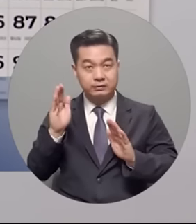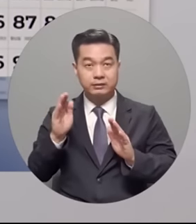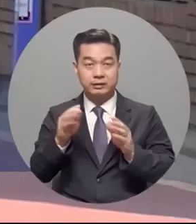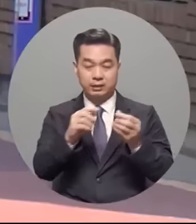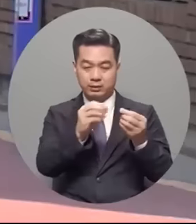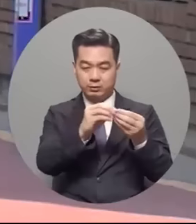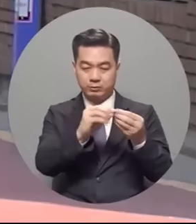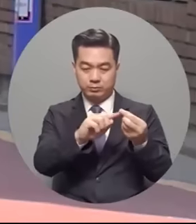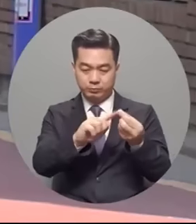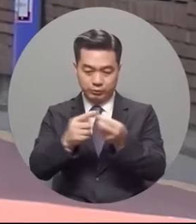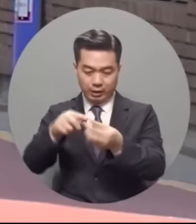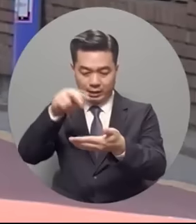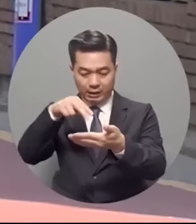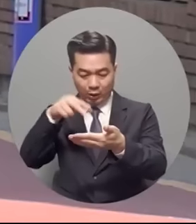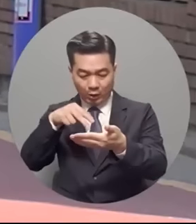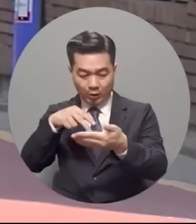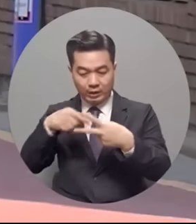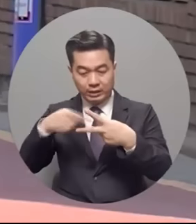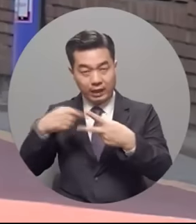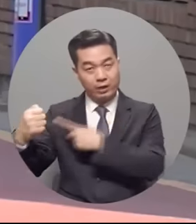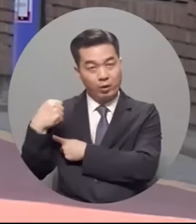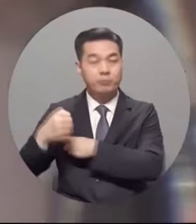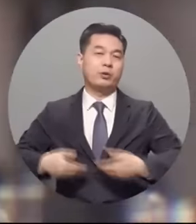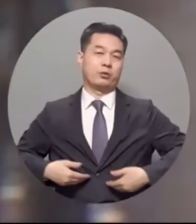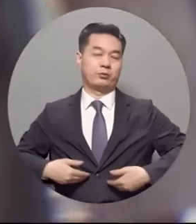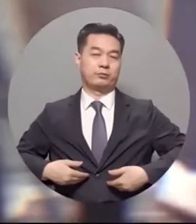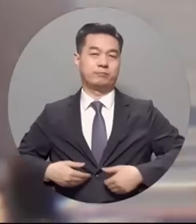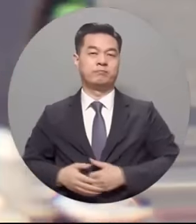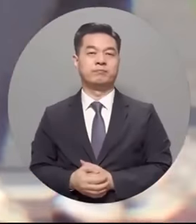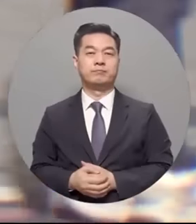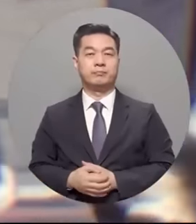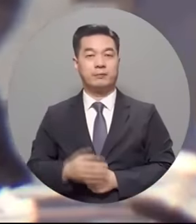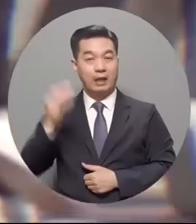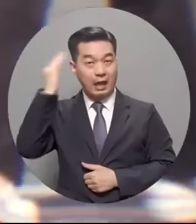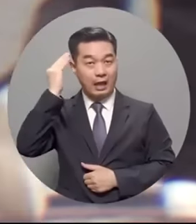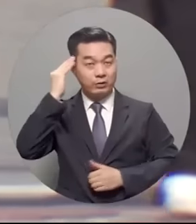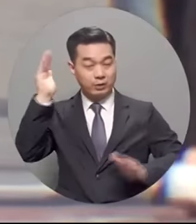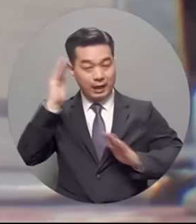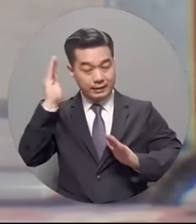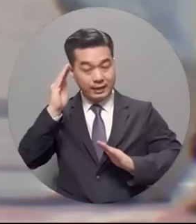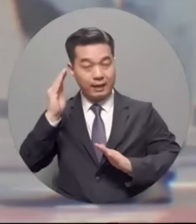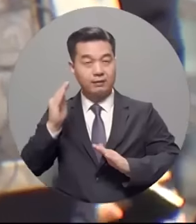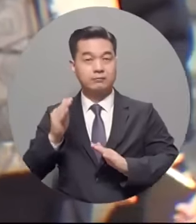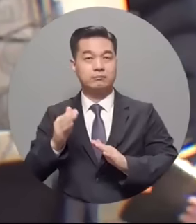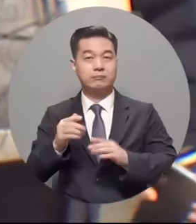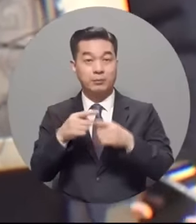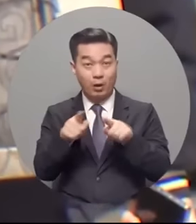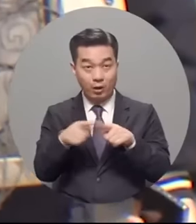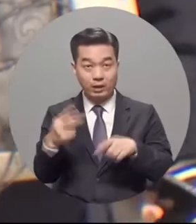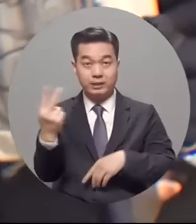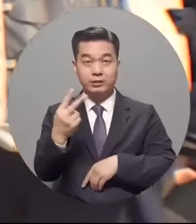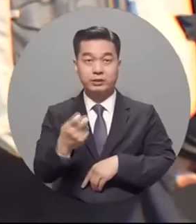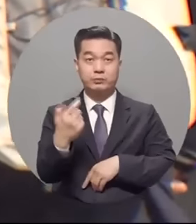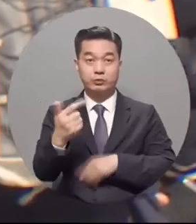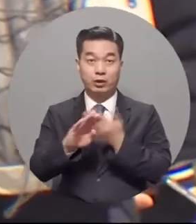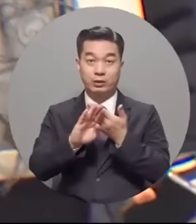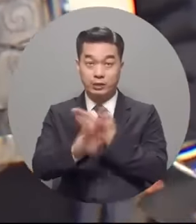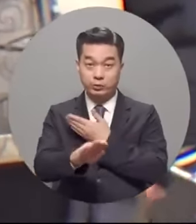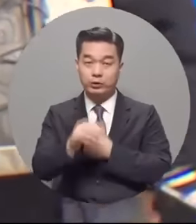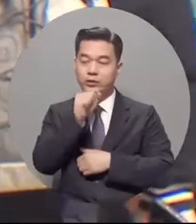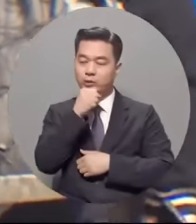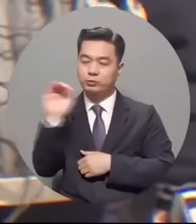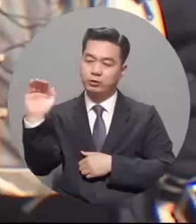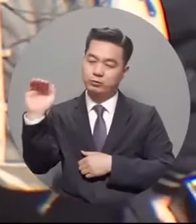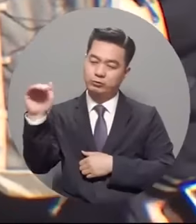시급하구나. 국제 학업 성취도 평가에서 한국 학생들의 문해력은 지난 2006년 이후 점수가 지속적으로